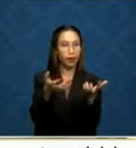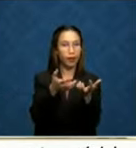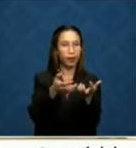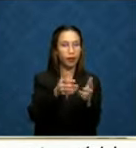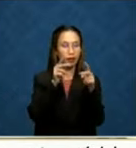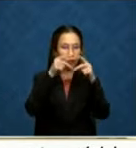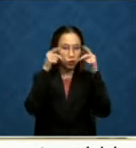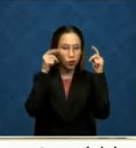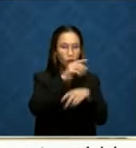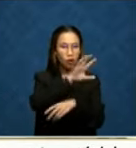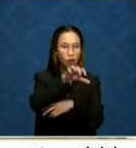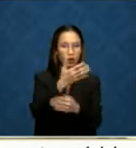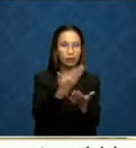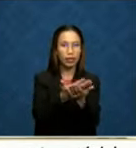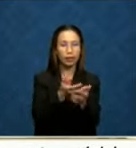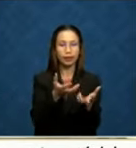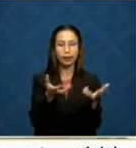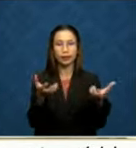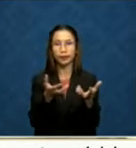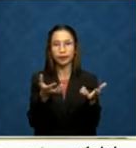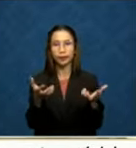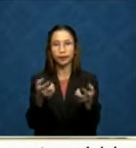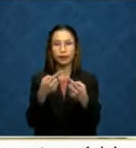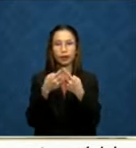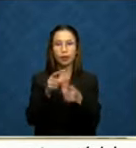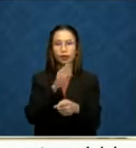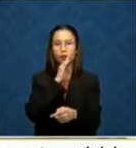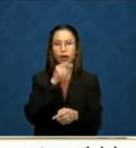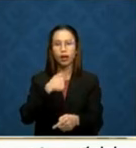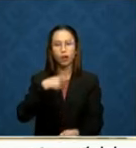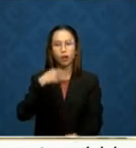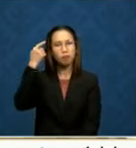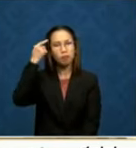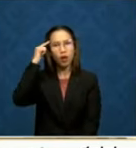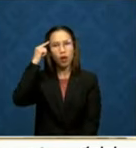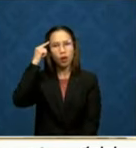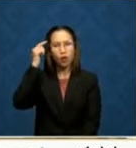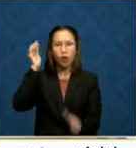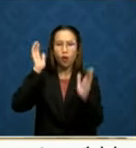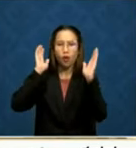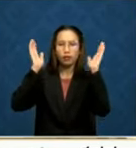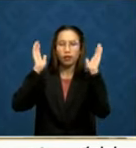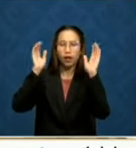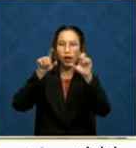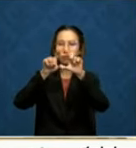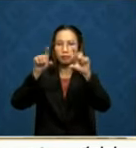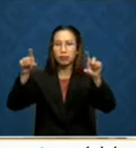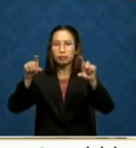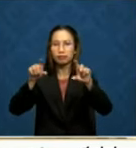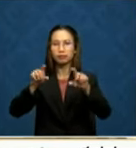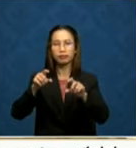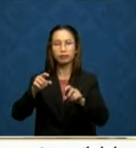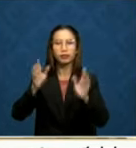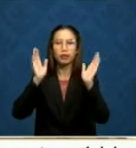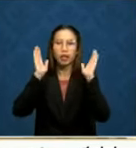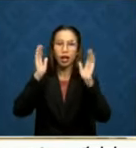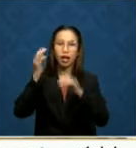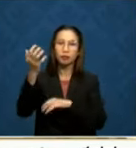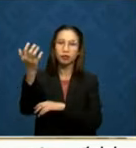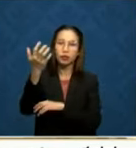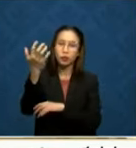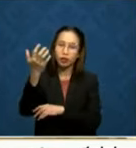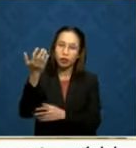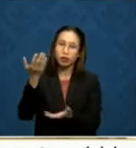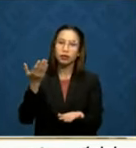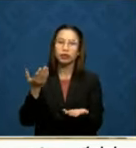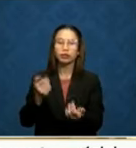แต่วากรณีพี่พอเวลาไม่เท่าทันโควศนาผ่านรายการโรธัสดาวเท